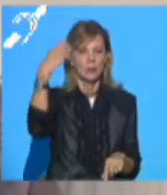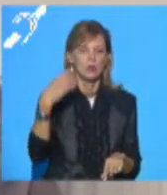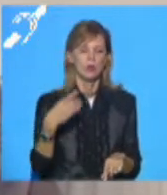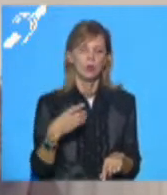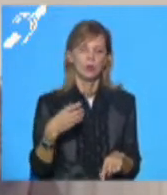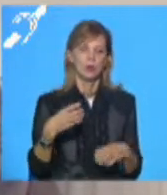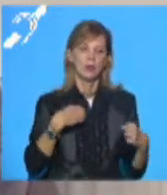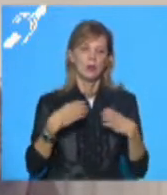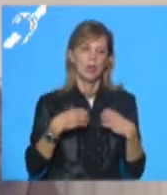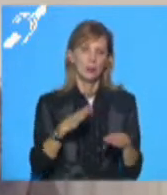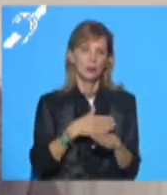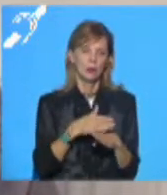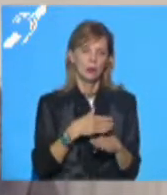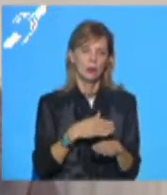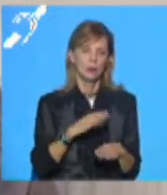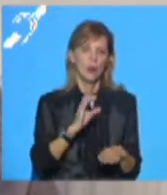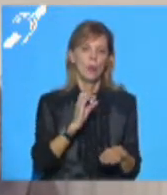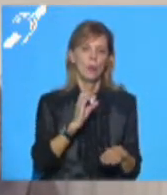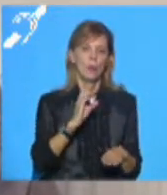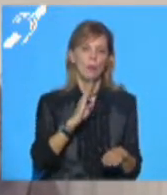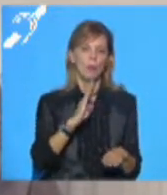din Craiova, Alexandru Băureanu.